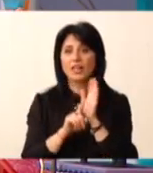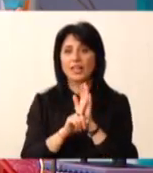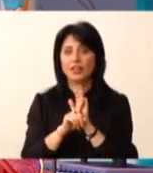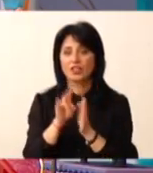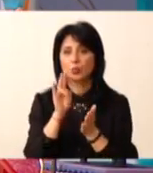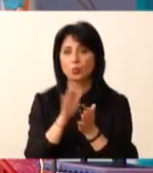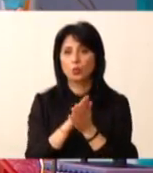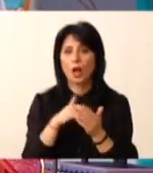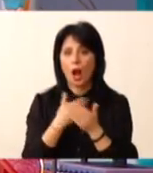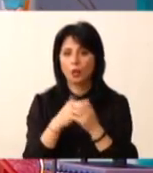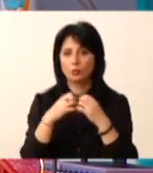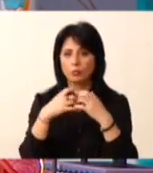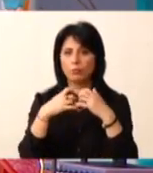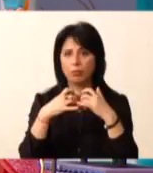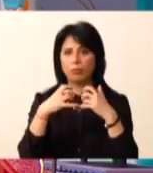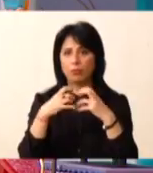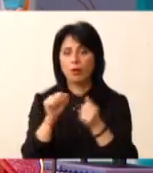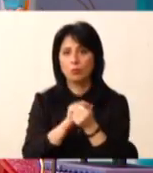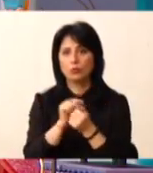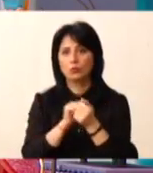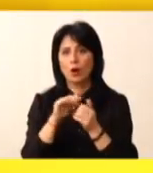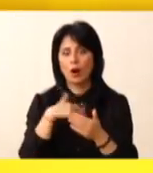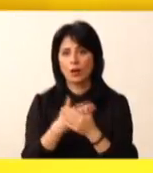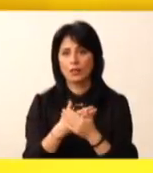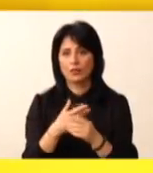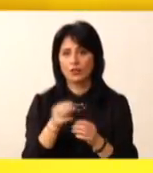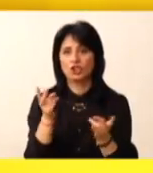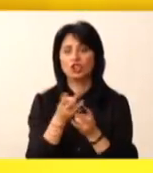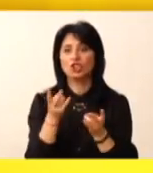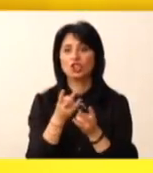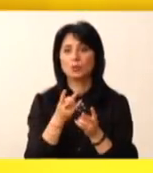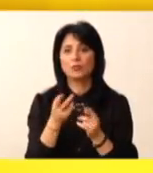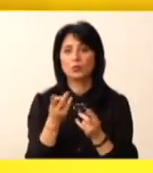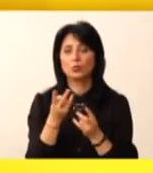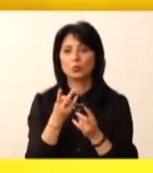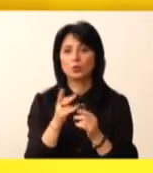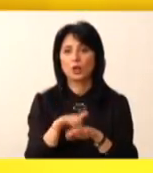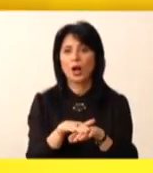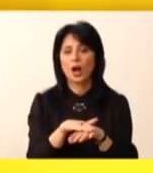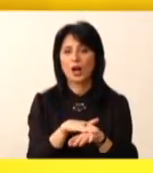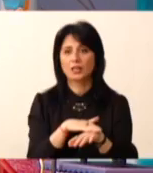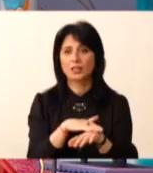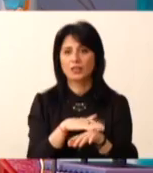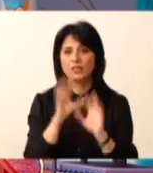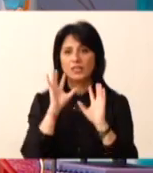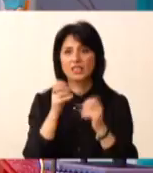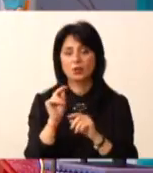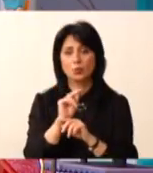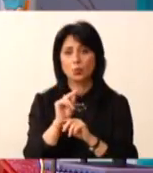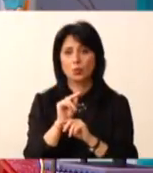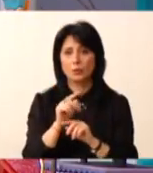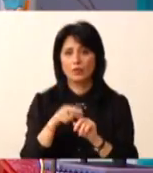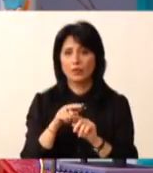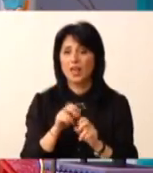იწყებს მუდმივად აქტიურად ჰორმონების გამომუშავებას და ჭირდება საკმაოდ ხანგრძლივი და სერიოზული მკურნალობა,